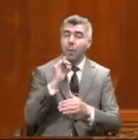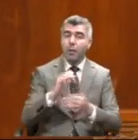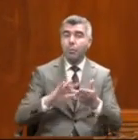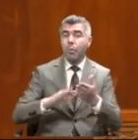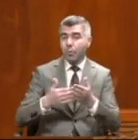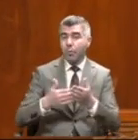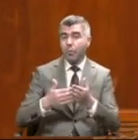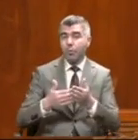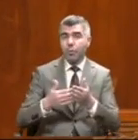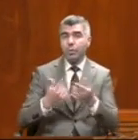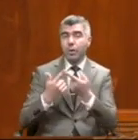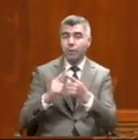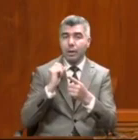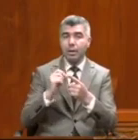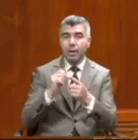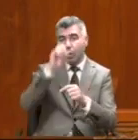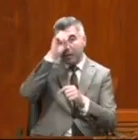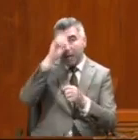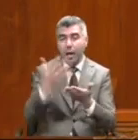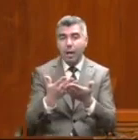اللوجستيكيه والطاقيه